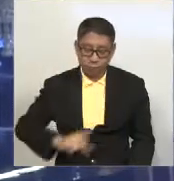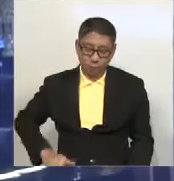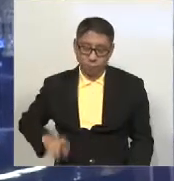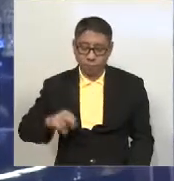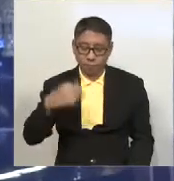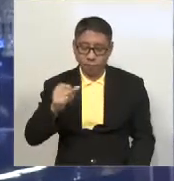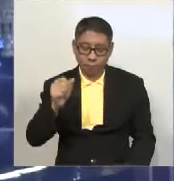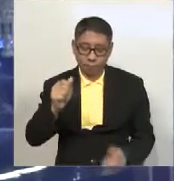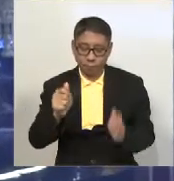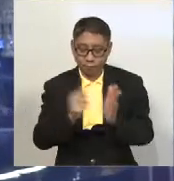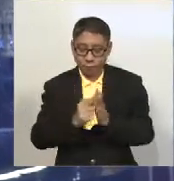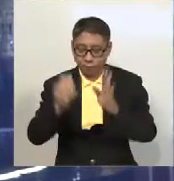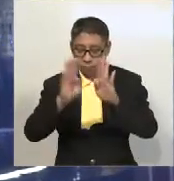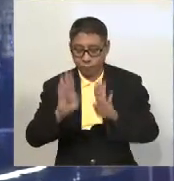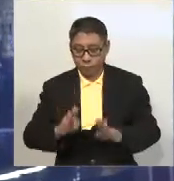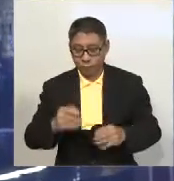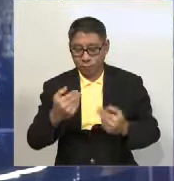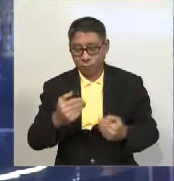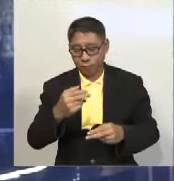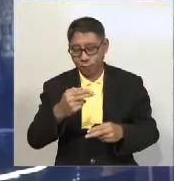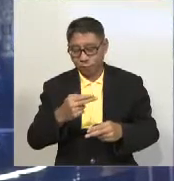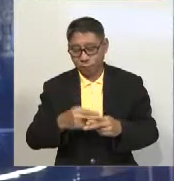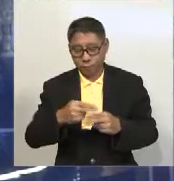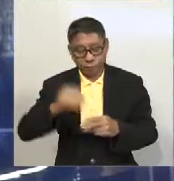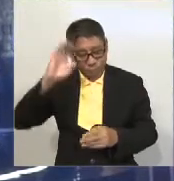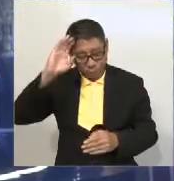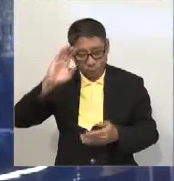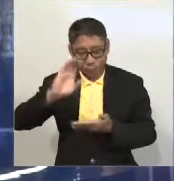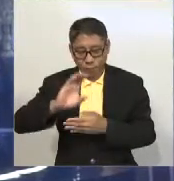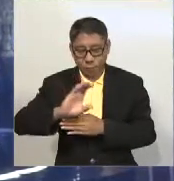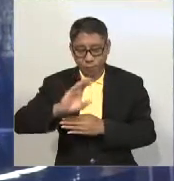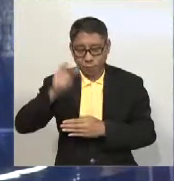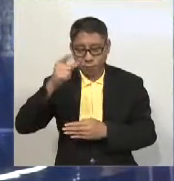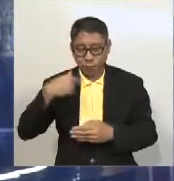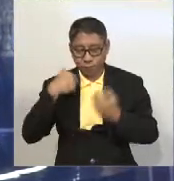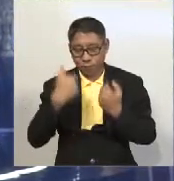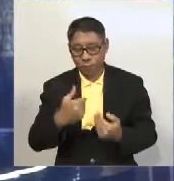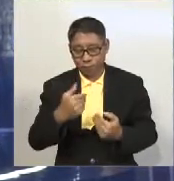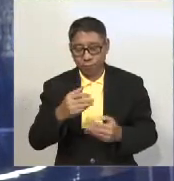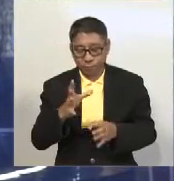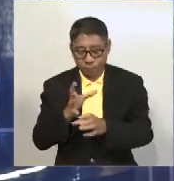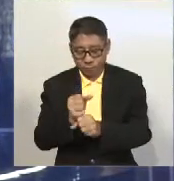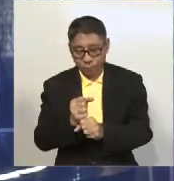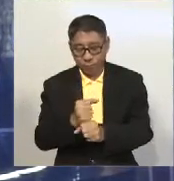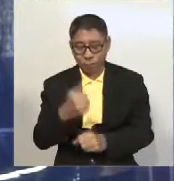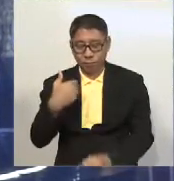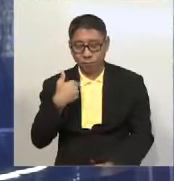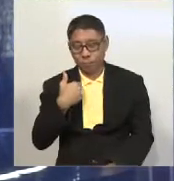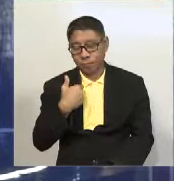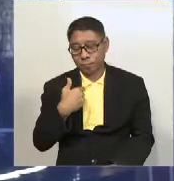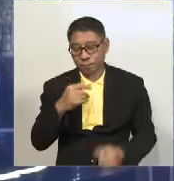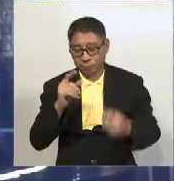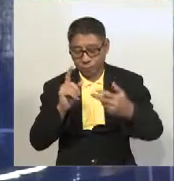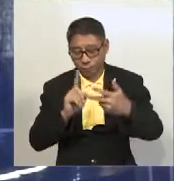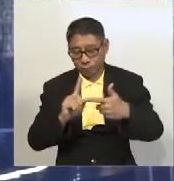ลนี้ออกแบบโดยอาจารย์เฉลิมชัยโคสิทธิพัฒน์นะคะซึ่งเป็นศิลปินแห่งชาติสาขาทัศนศิลป์ค่ะ